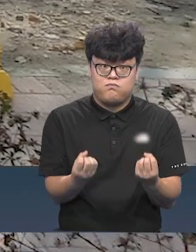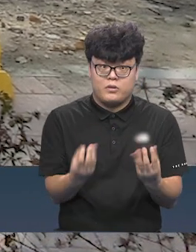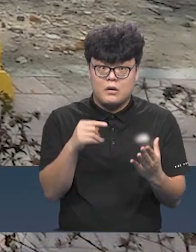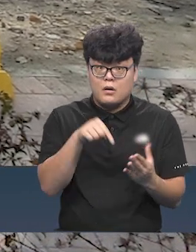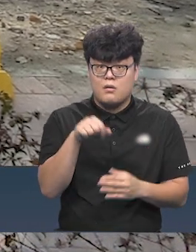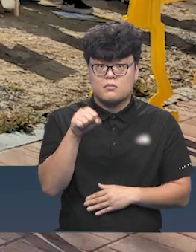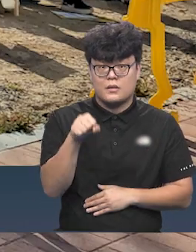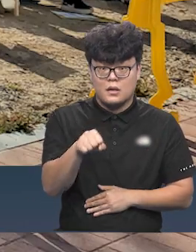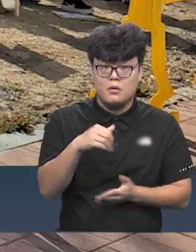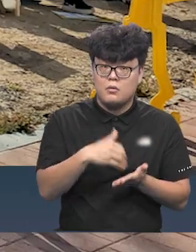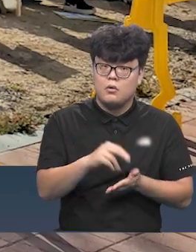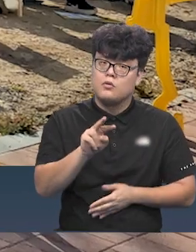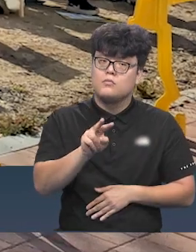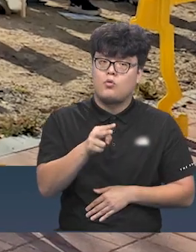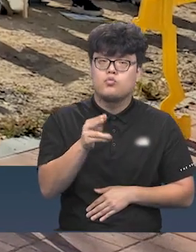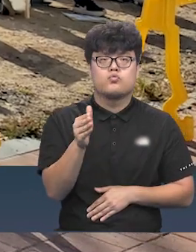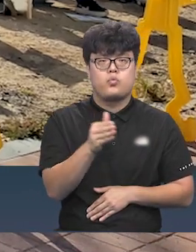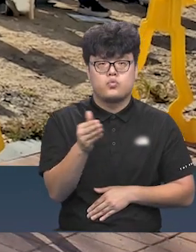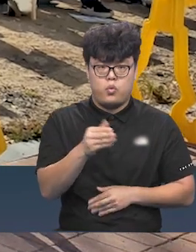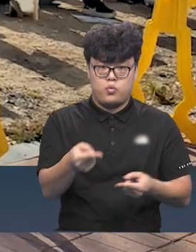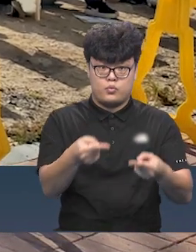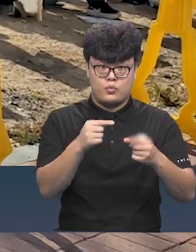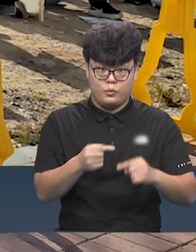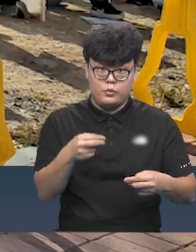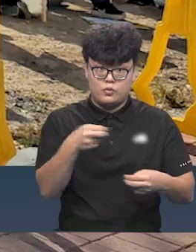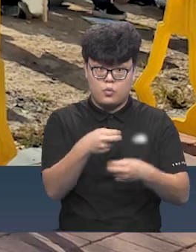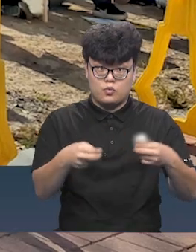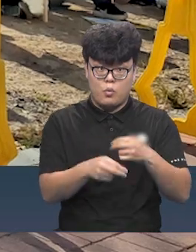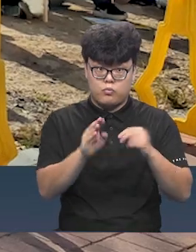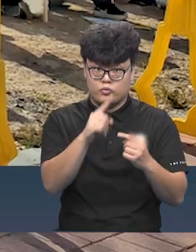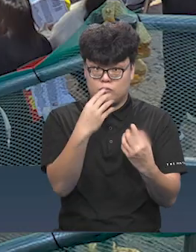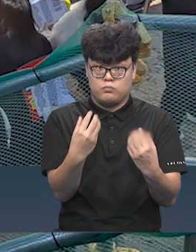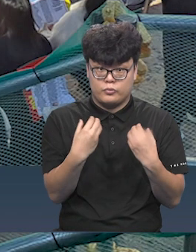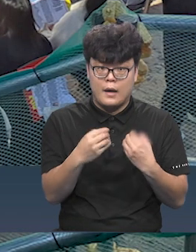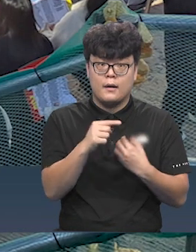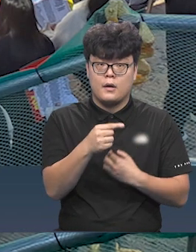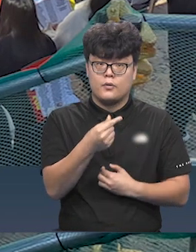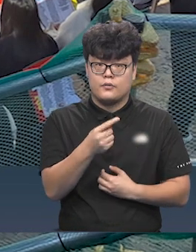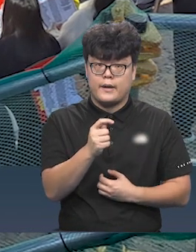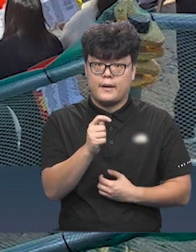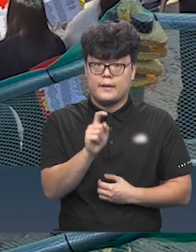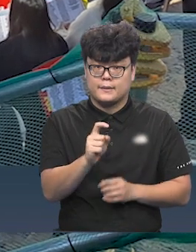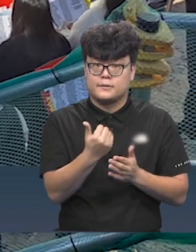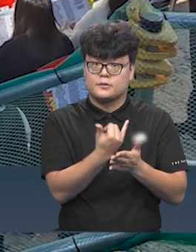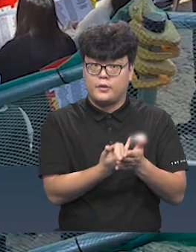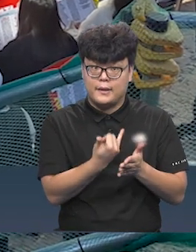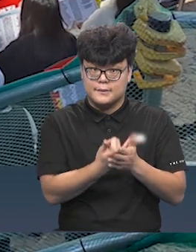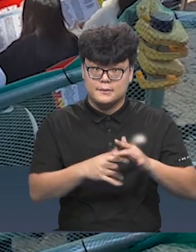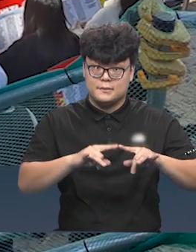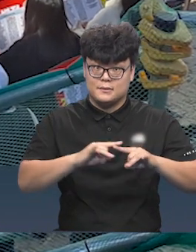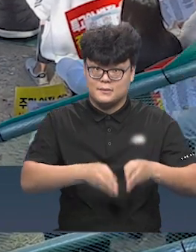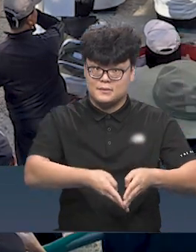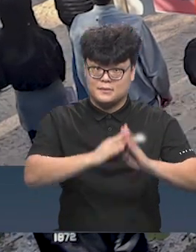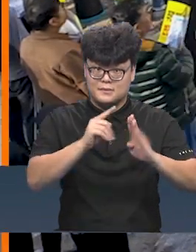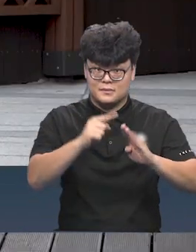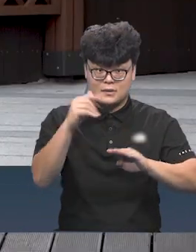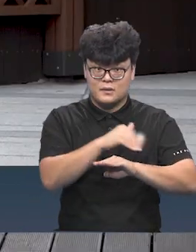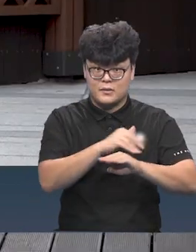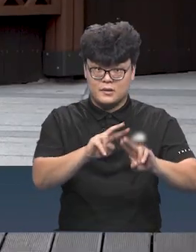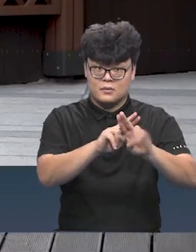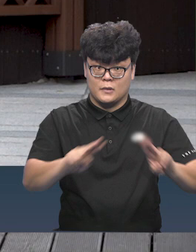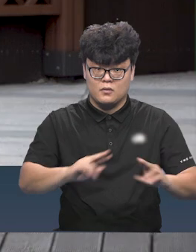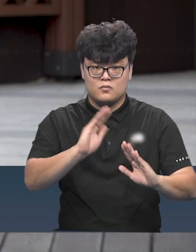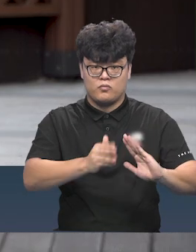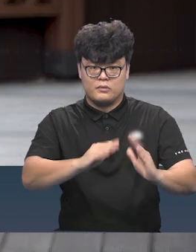반대 집회에는 주민 약 200여명이 참여한 가운데 국토교통부의 GTX 청량이 변전소 설치 계획